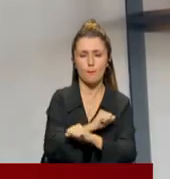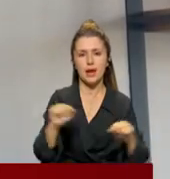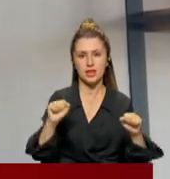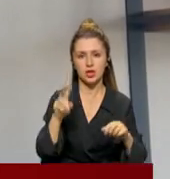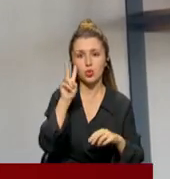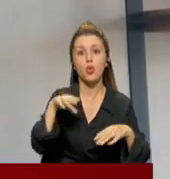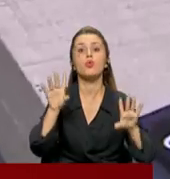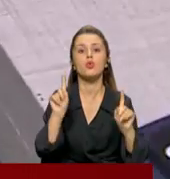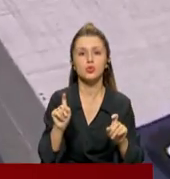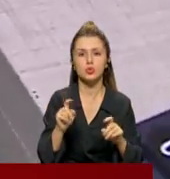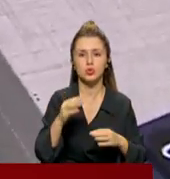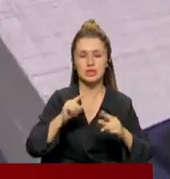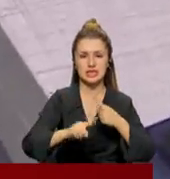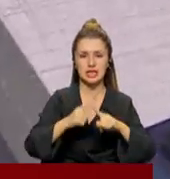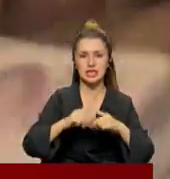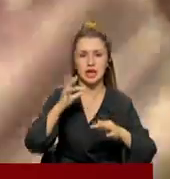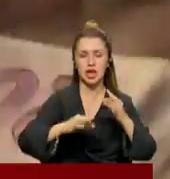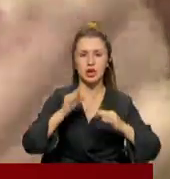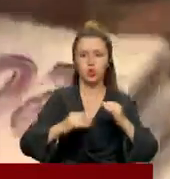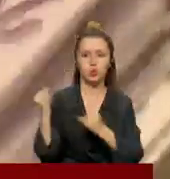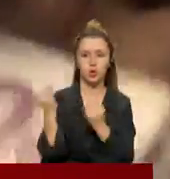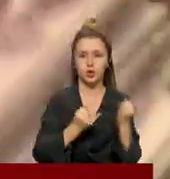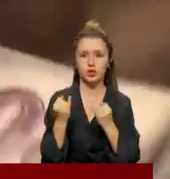patladığını görmüyor musun? Siyasetin ekonomi